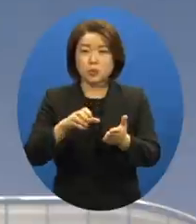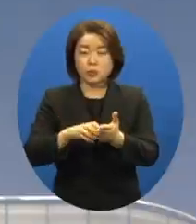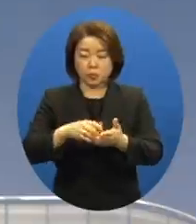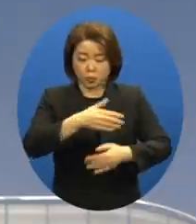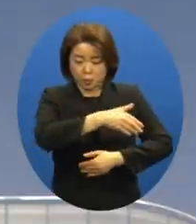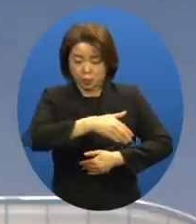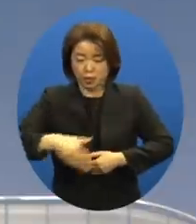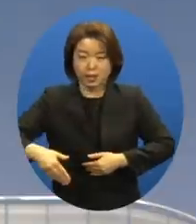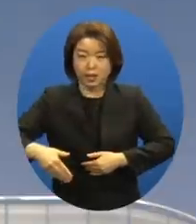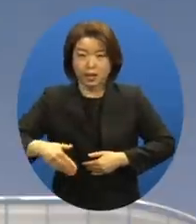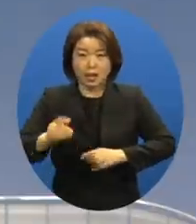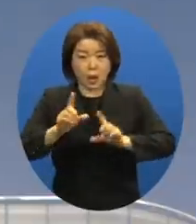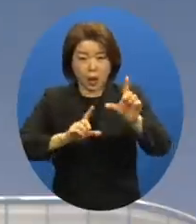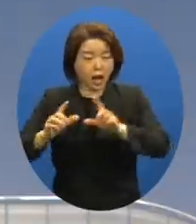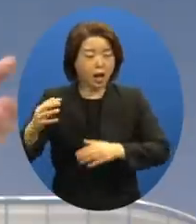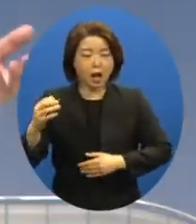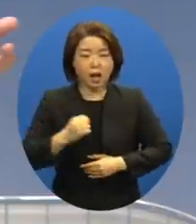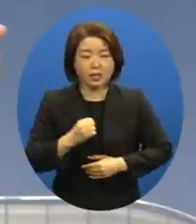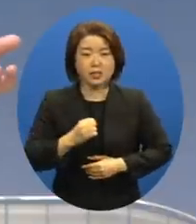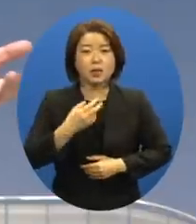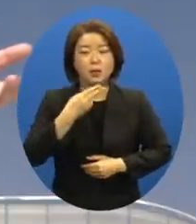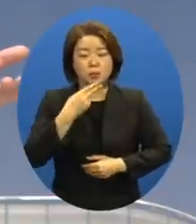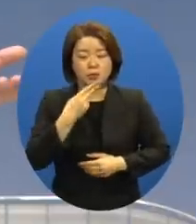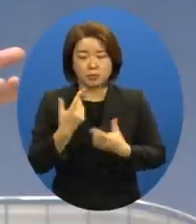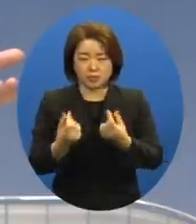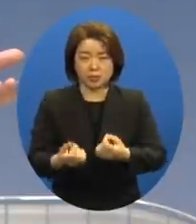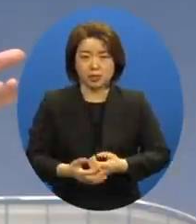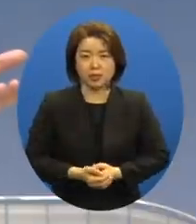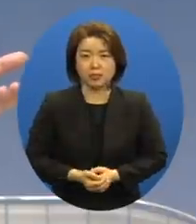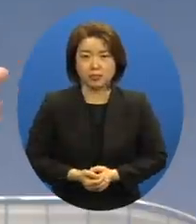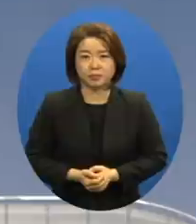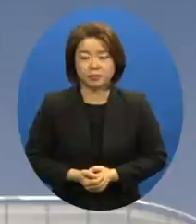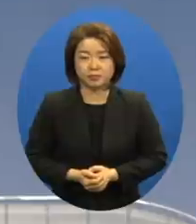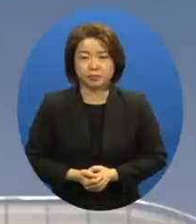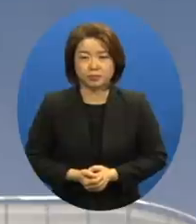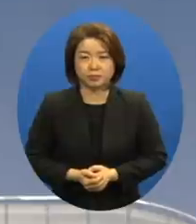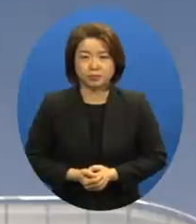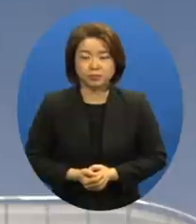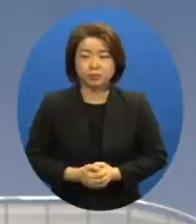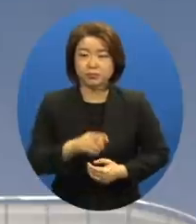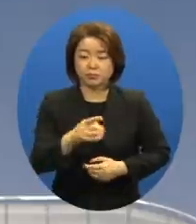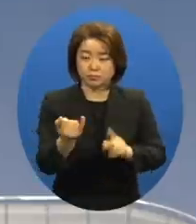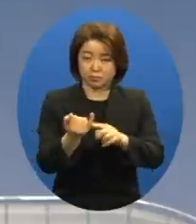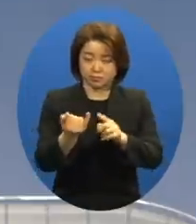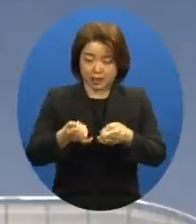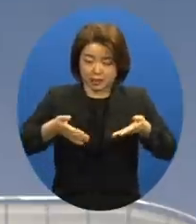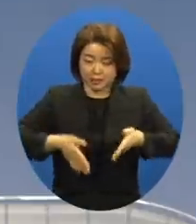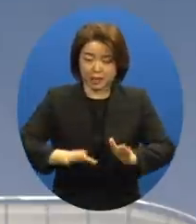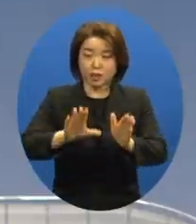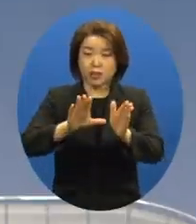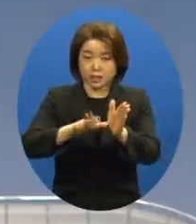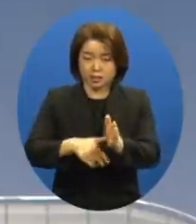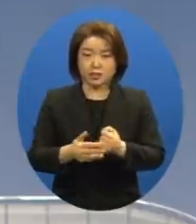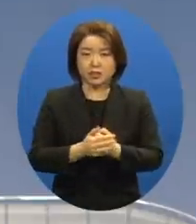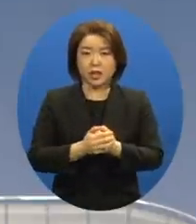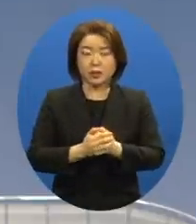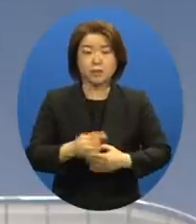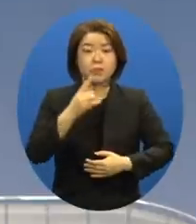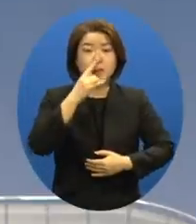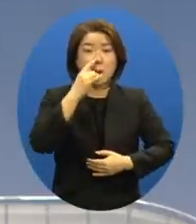온전한 달의 형태를 가진 것은 안쪽 다리 밖에 없었습니다 그가 태어났을 때 엄마가